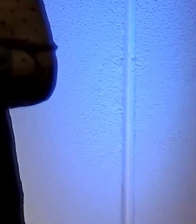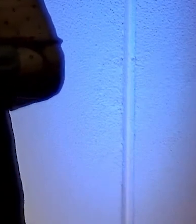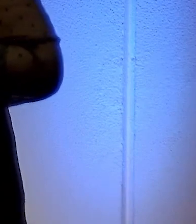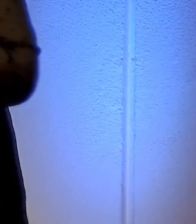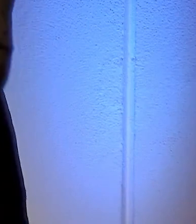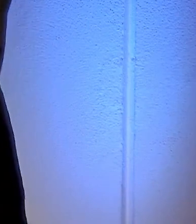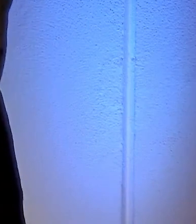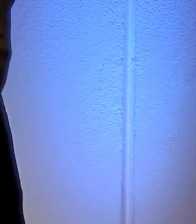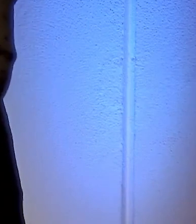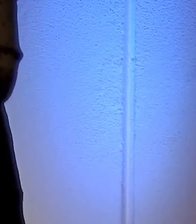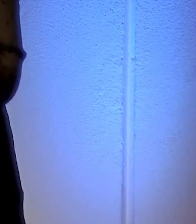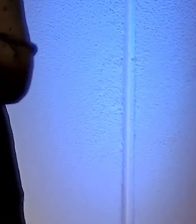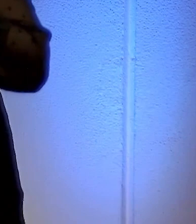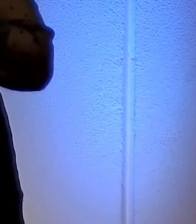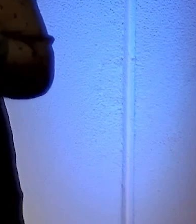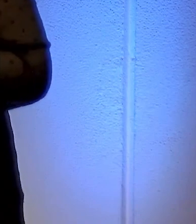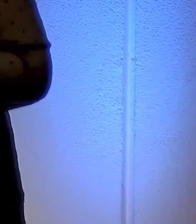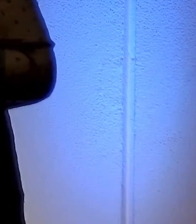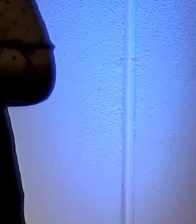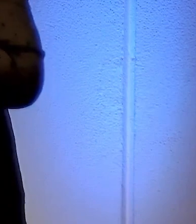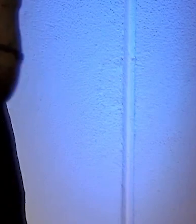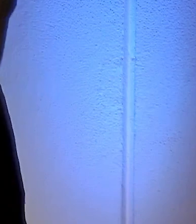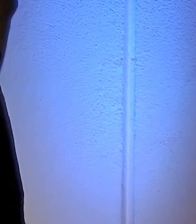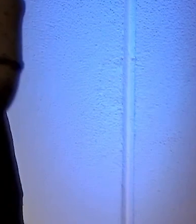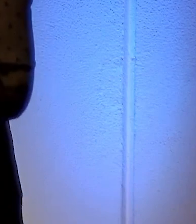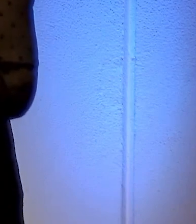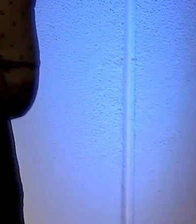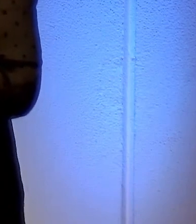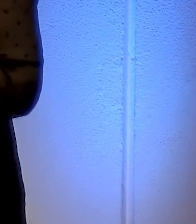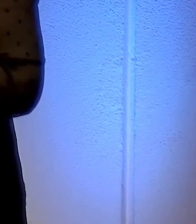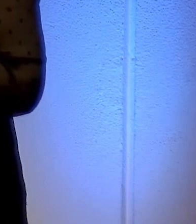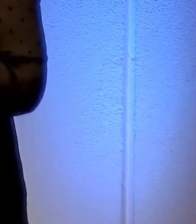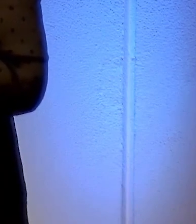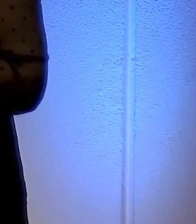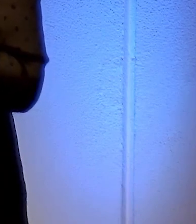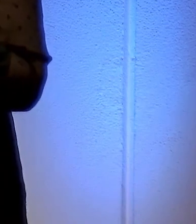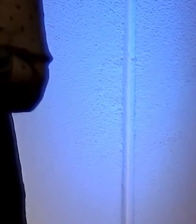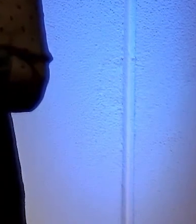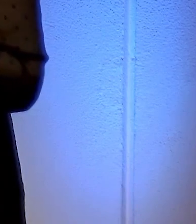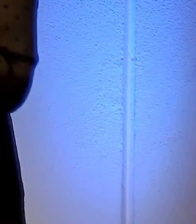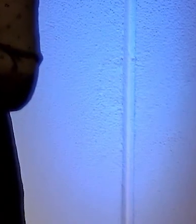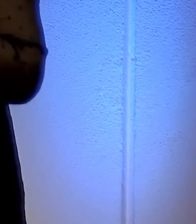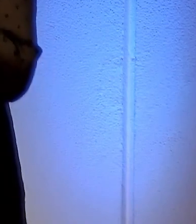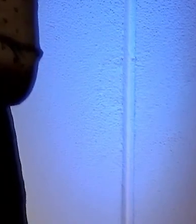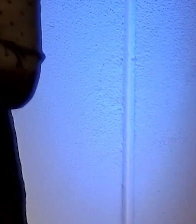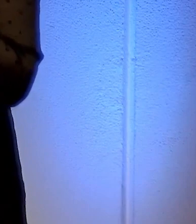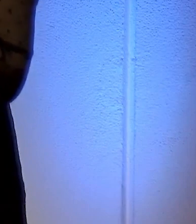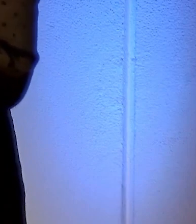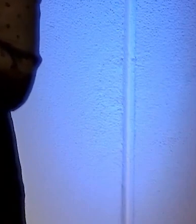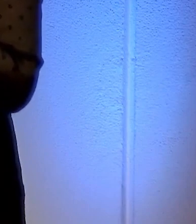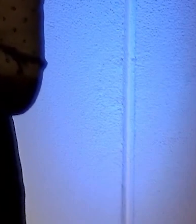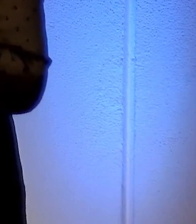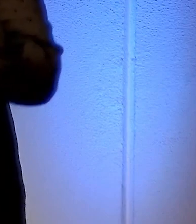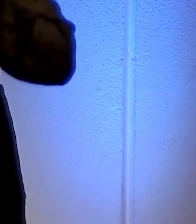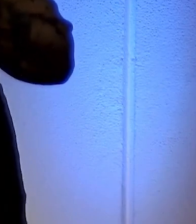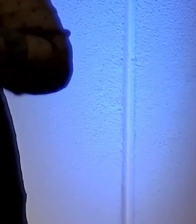in je postala taka Solidarnost. Torej, to pomeni, da srcem pomagaš. Torej,